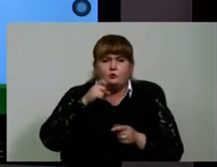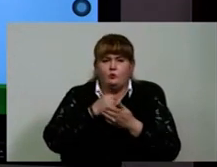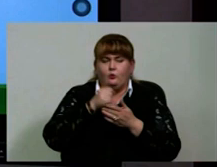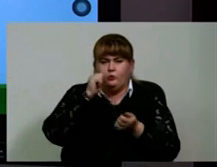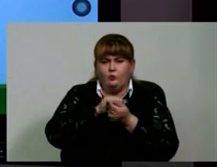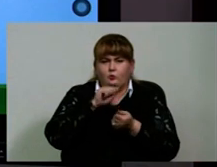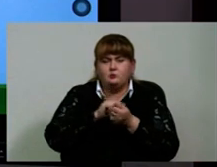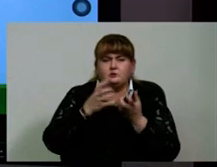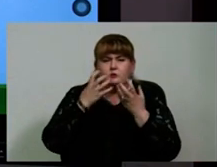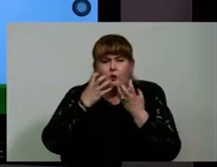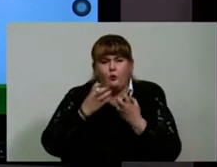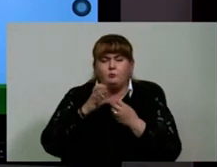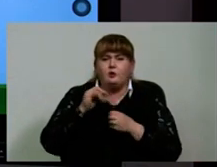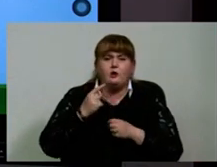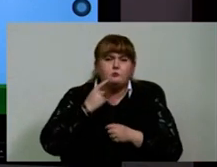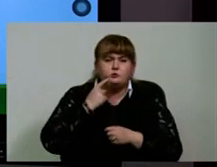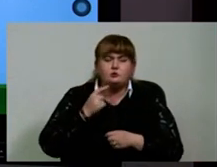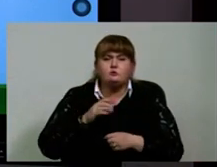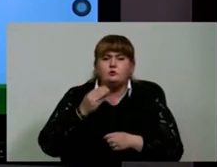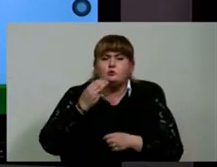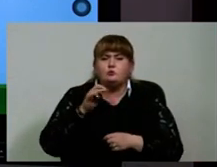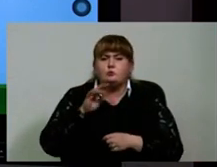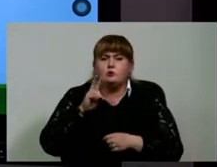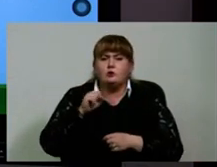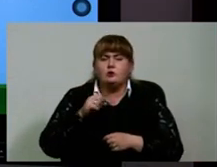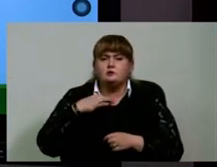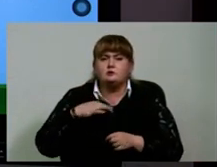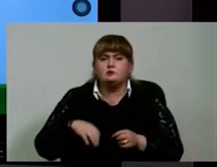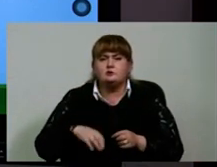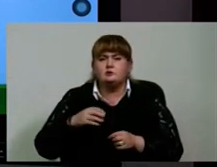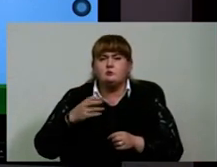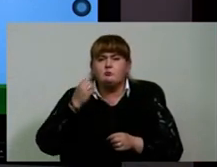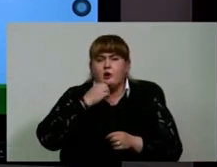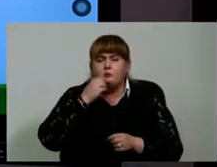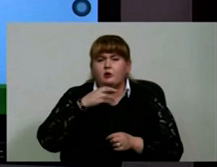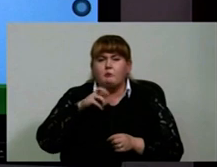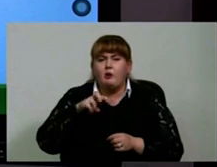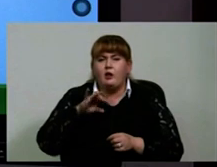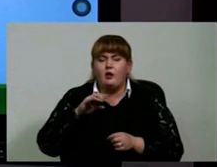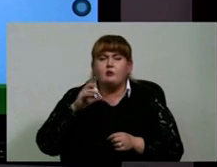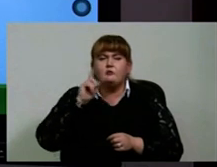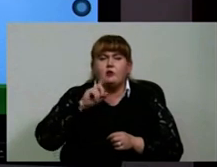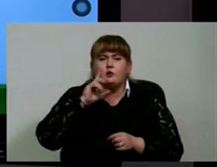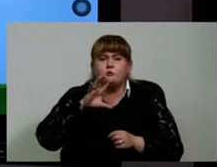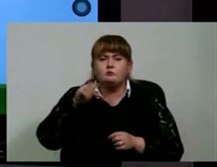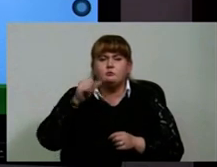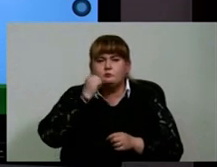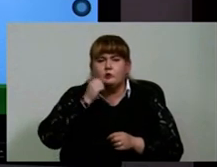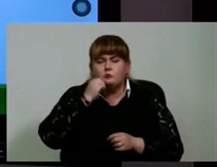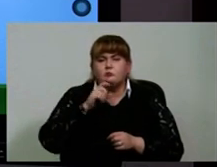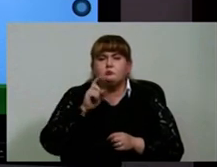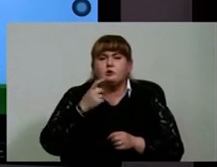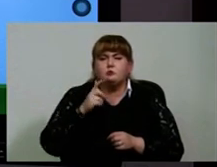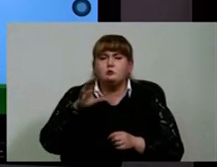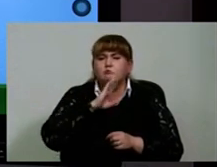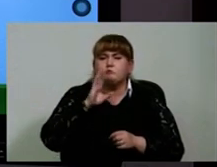глупости, скромный и обидчивый. Шурка – сын дочери бабки Маланьи, временно живущий у бабушки из-за того, что